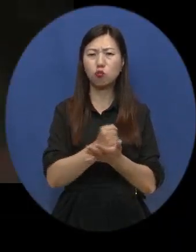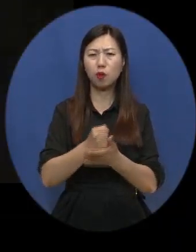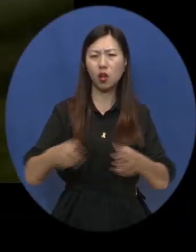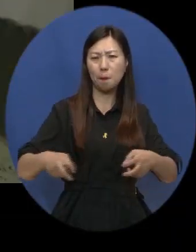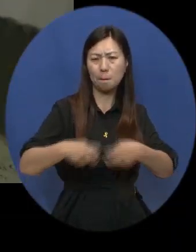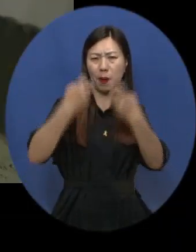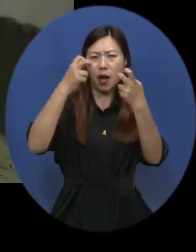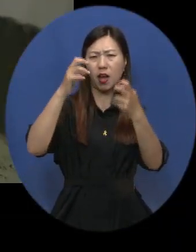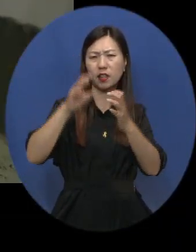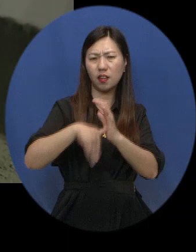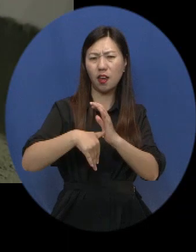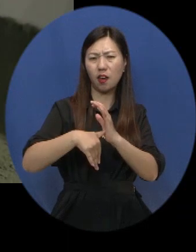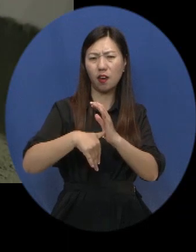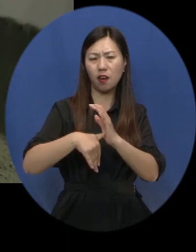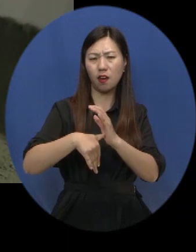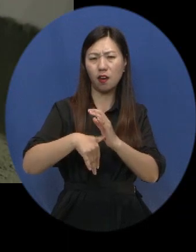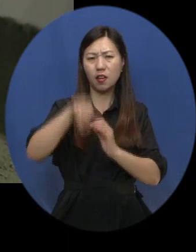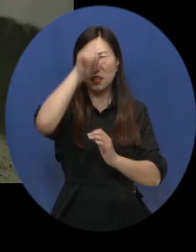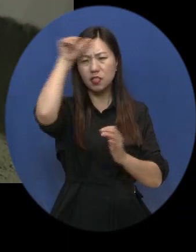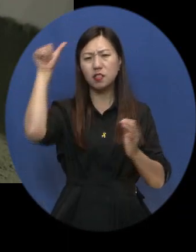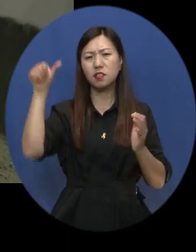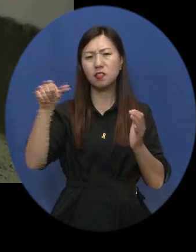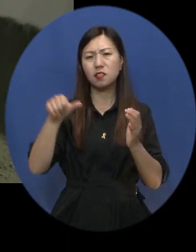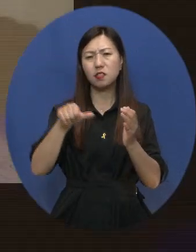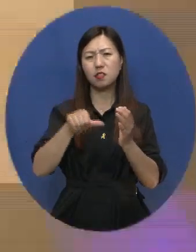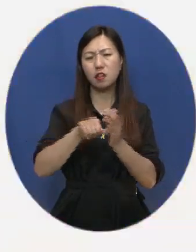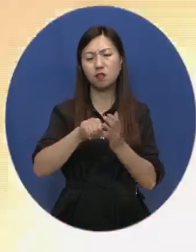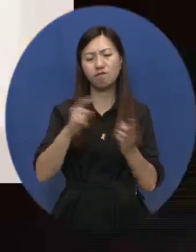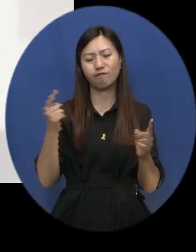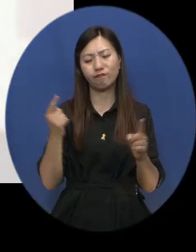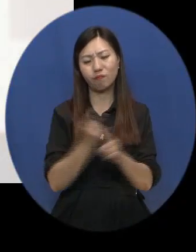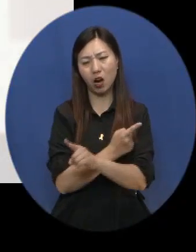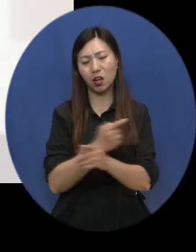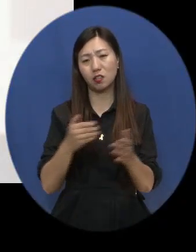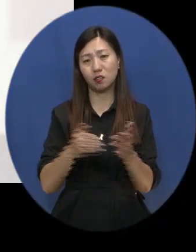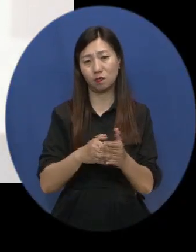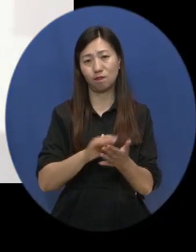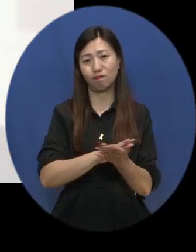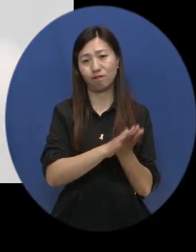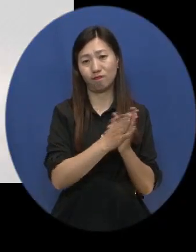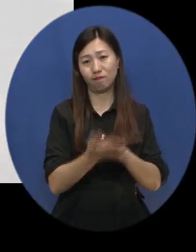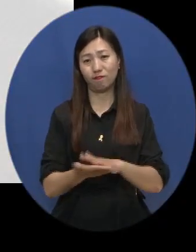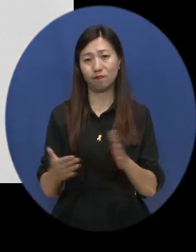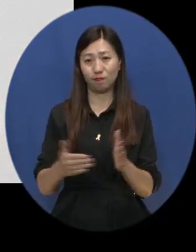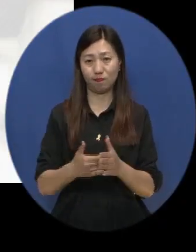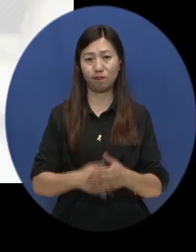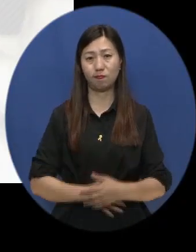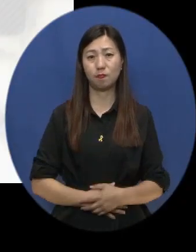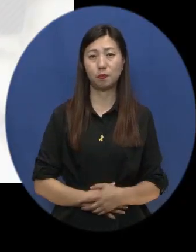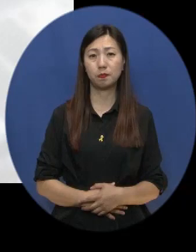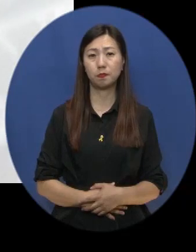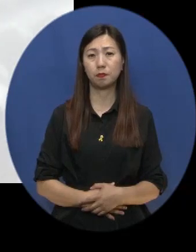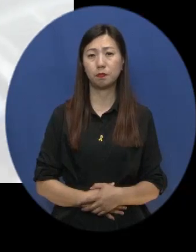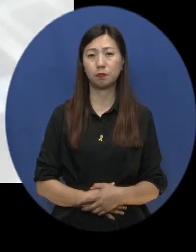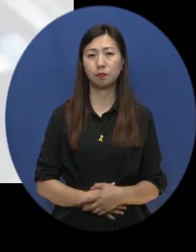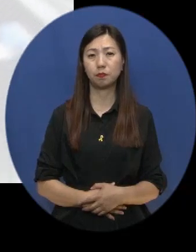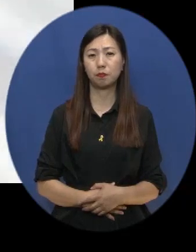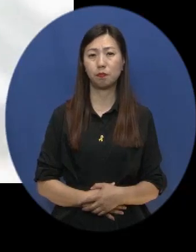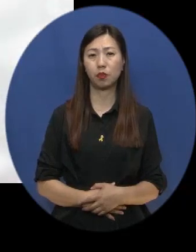그날, 그의 인생은 180도 바뀌고 말았습니다. 넌 할 수